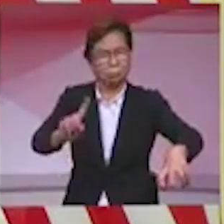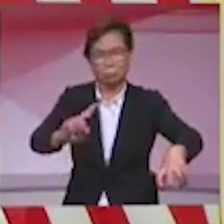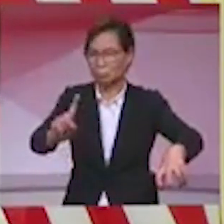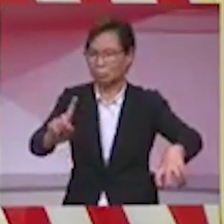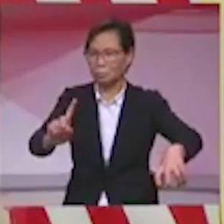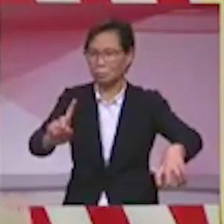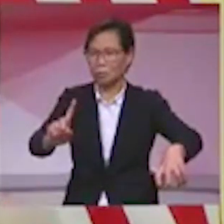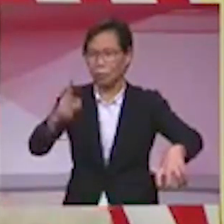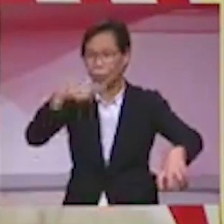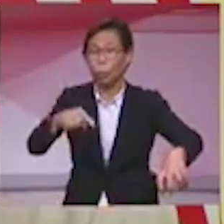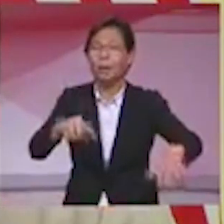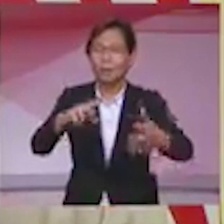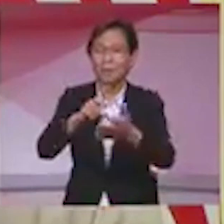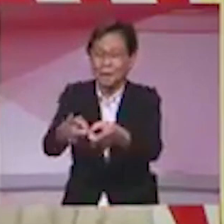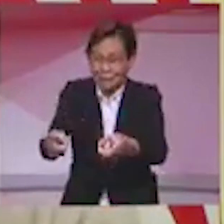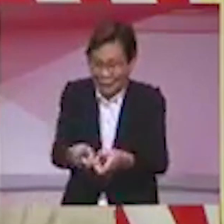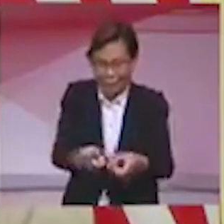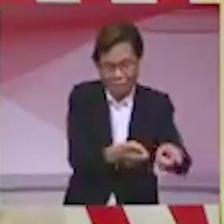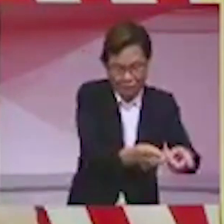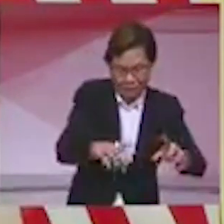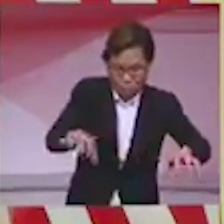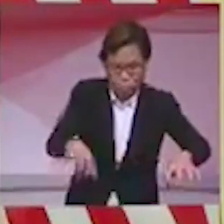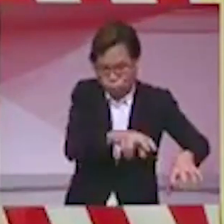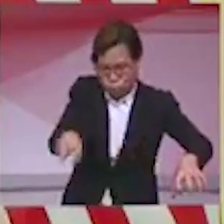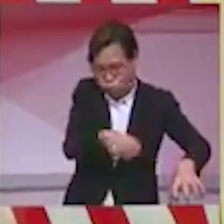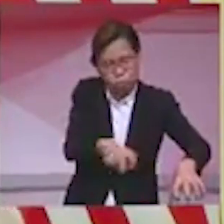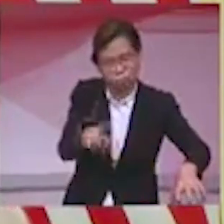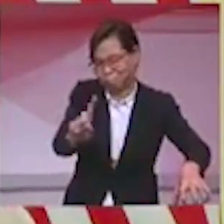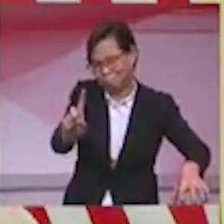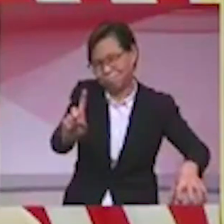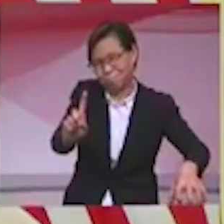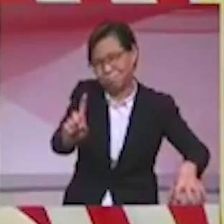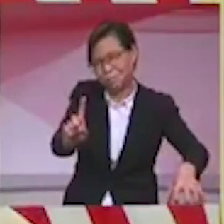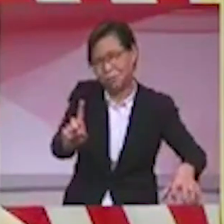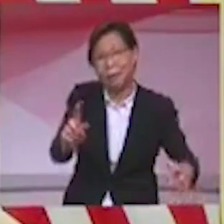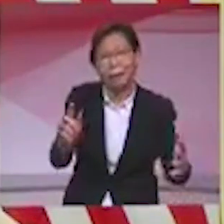untuk bergerak antara daerah-daerah kecuali beberapa